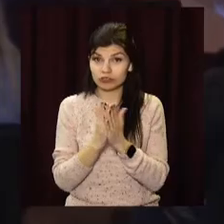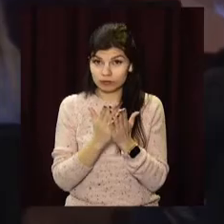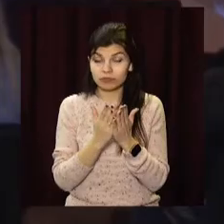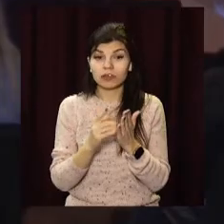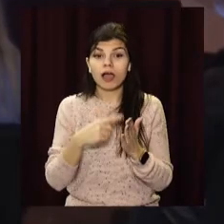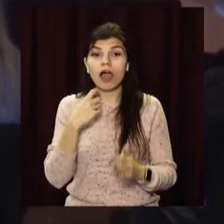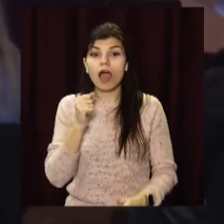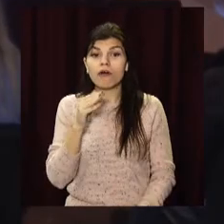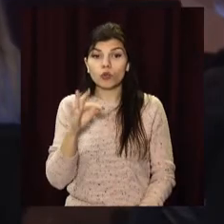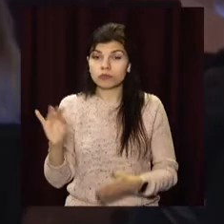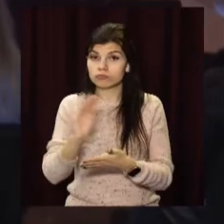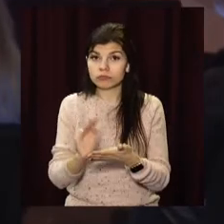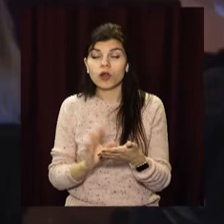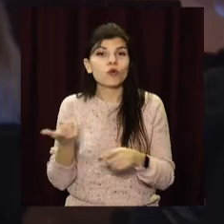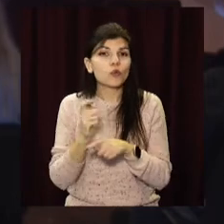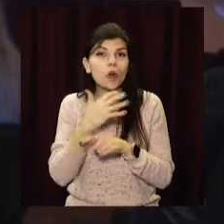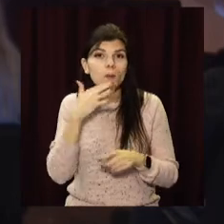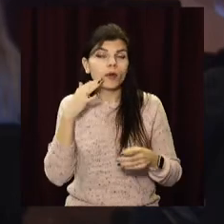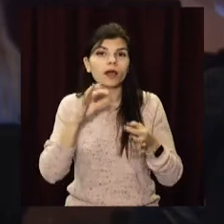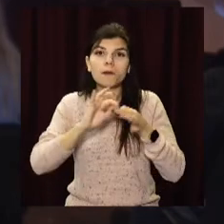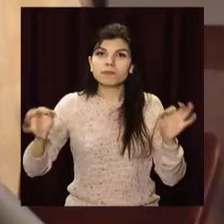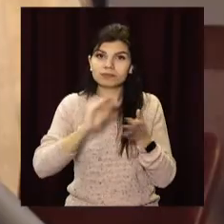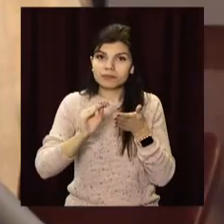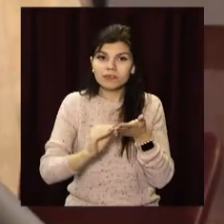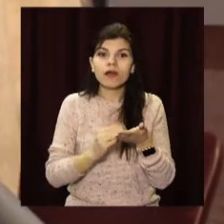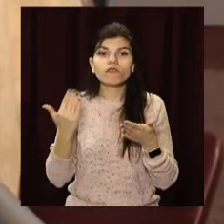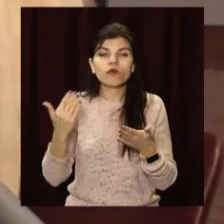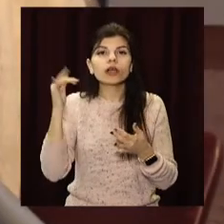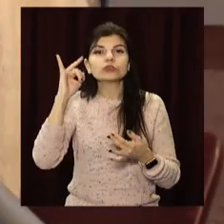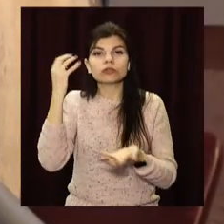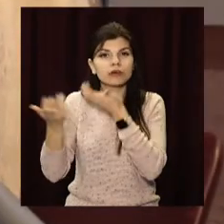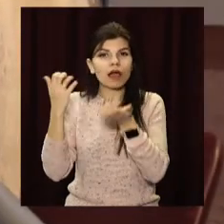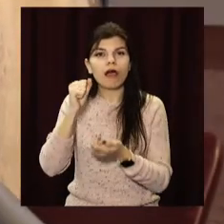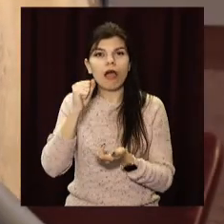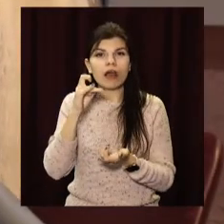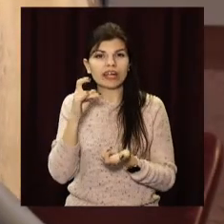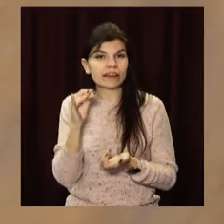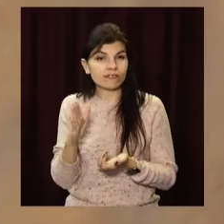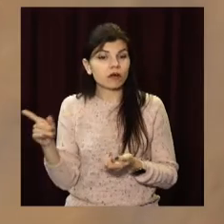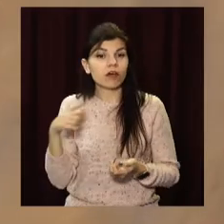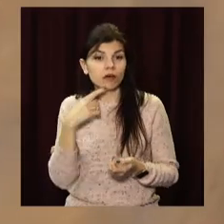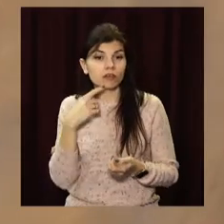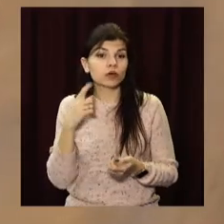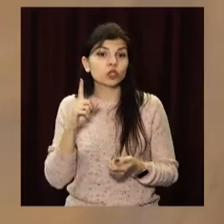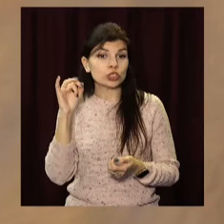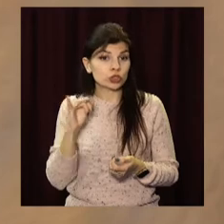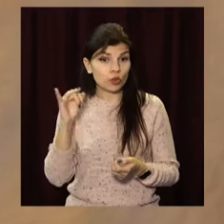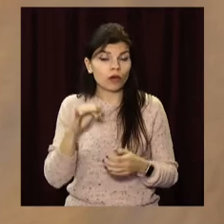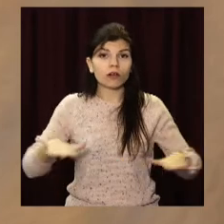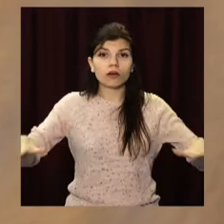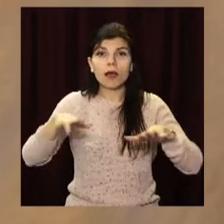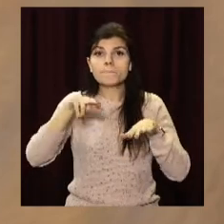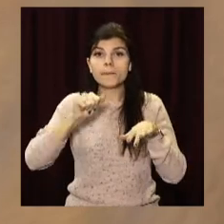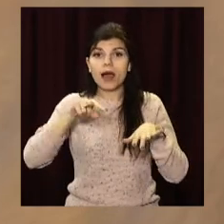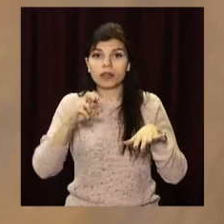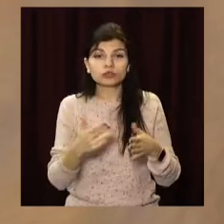зазначають автори, використовувалися багато цитат та посилань на архівні джерела. Останній розділ свідомо недописаний, адже історія палацу